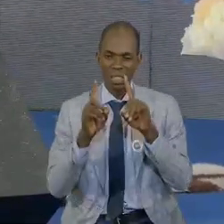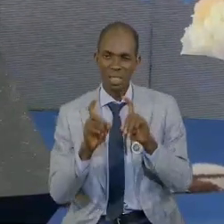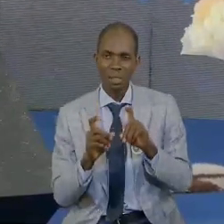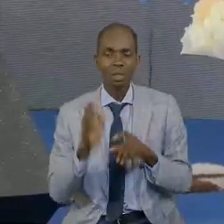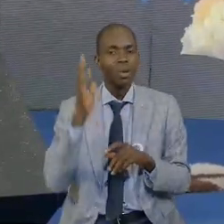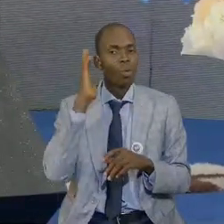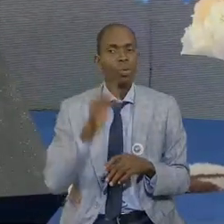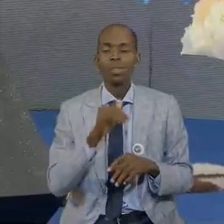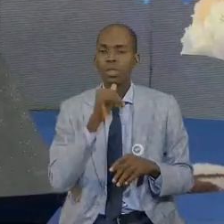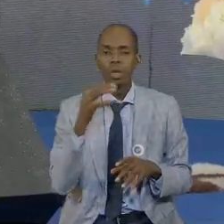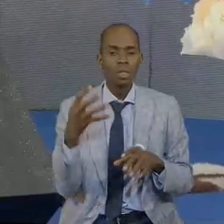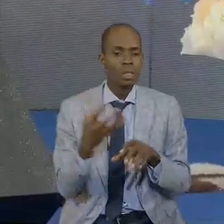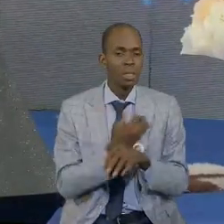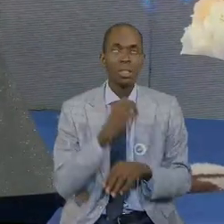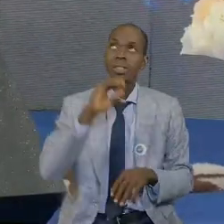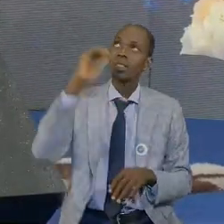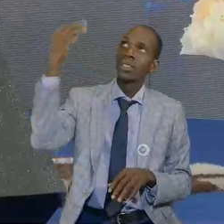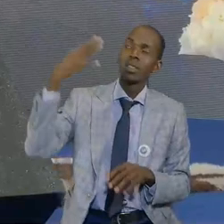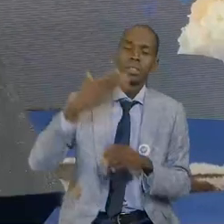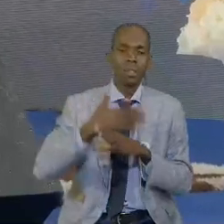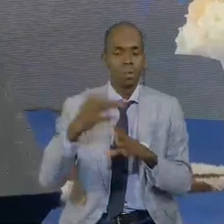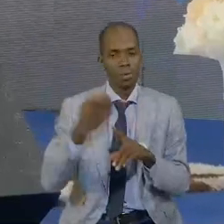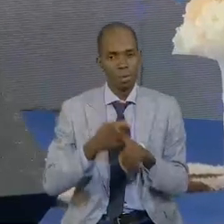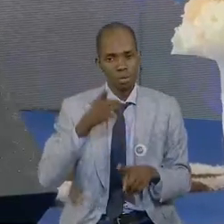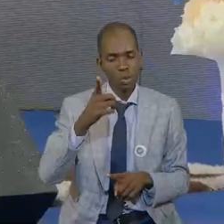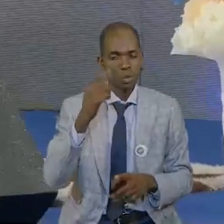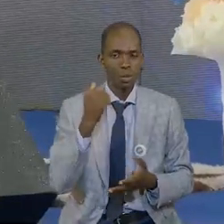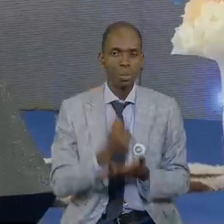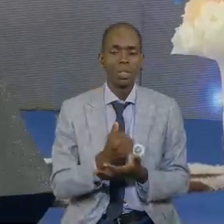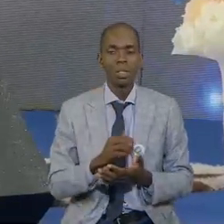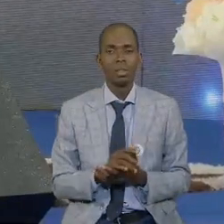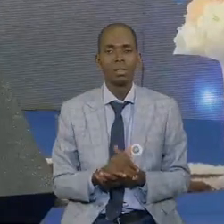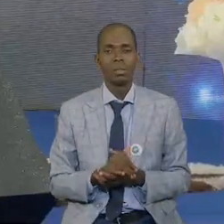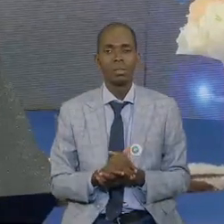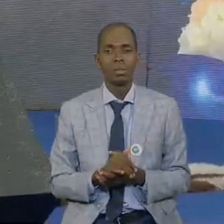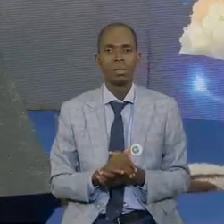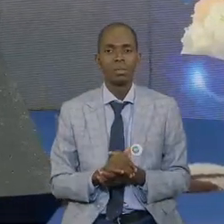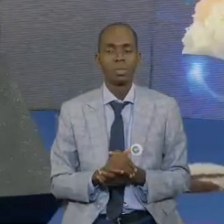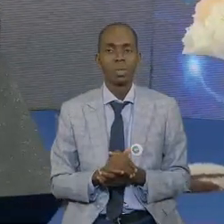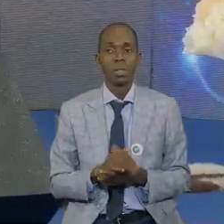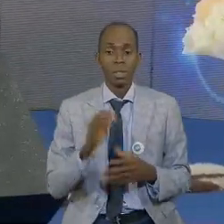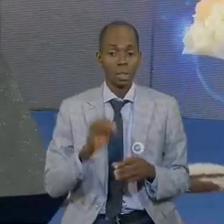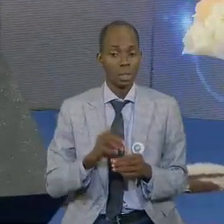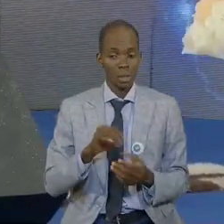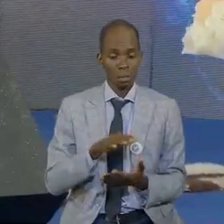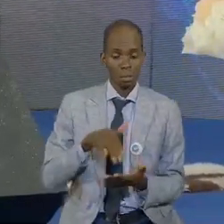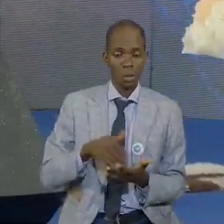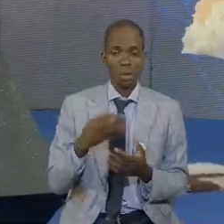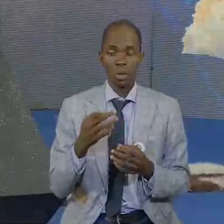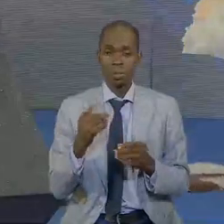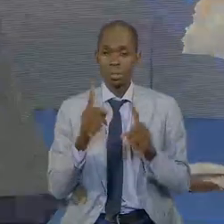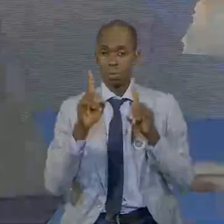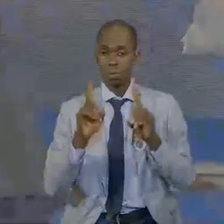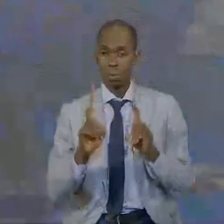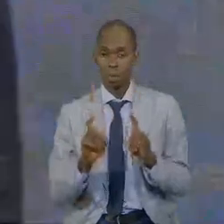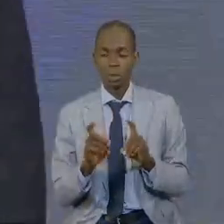take grace from you. La tentation, les épreuves ne t'arrachent pas la grâce. in the midst of the trial, au milieu des épreuves,